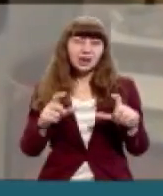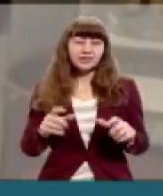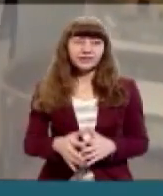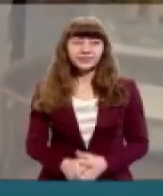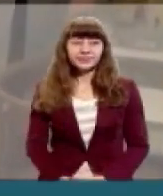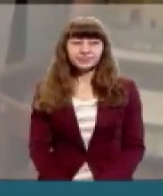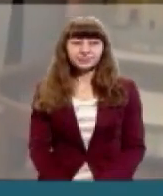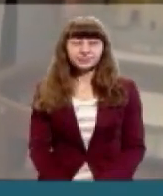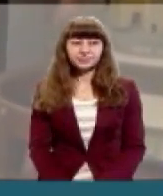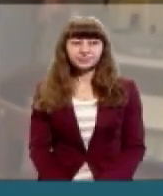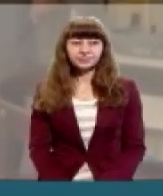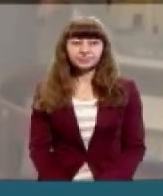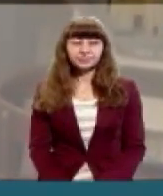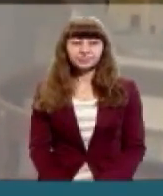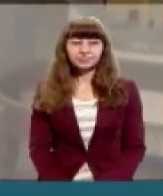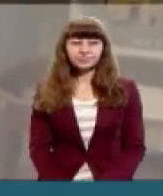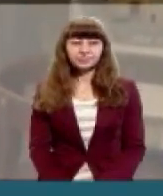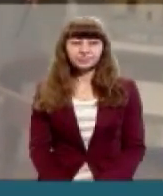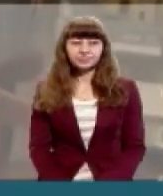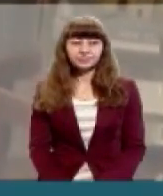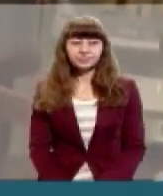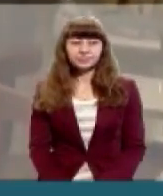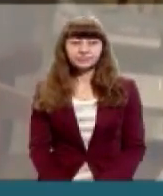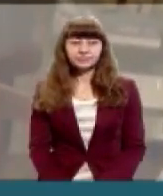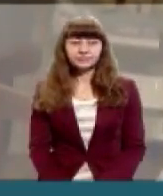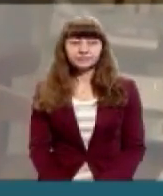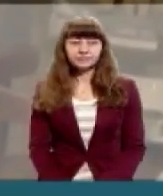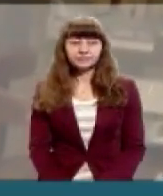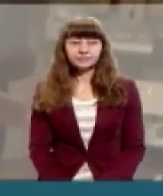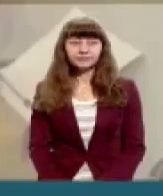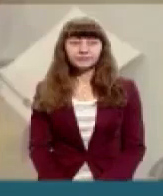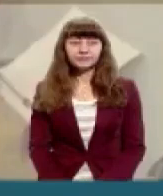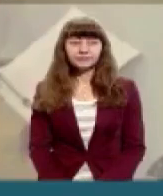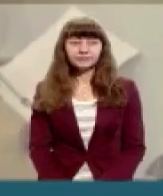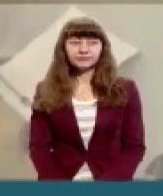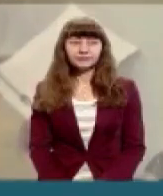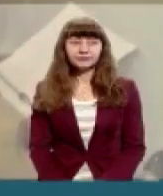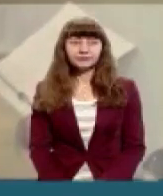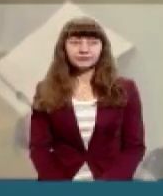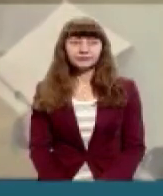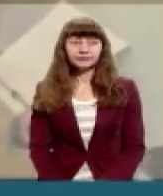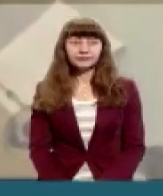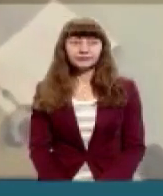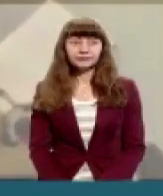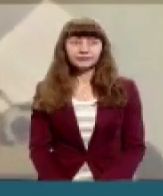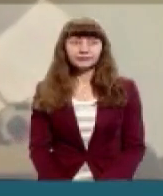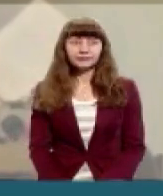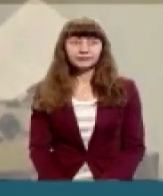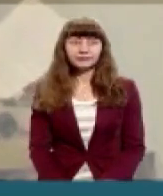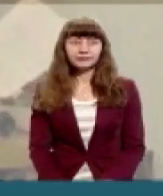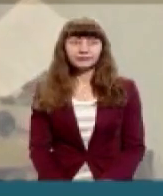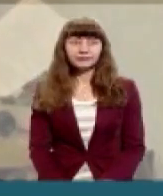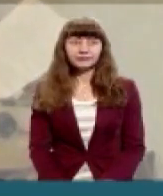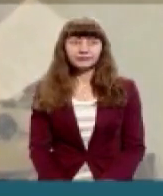20 жылдығына ашылған болатын. Қазір мұнда кітаптар мен ескі естеліктер сақталған. Мына жерде Ильяс